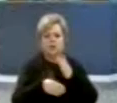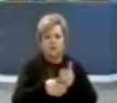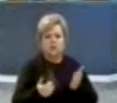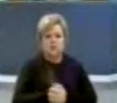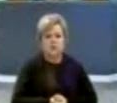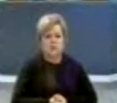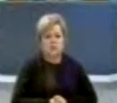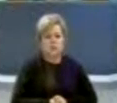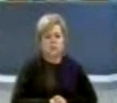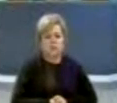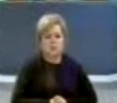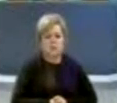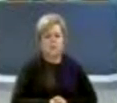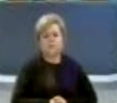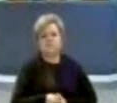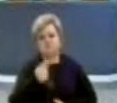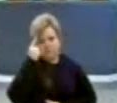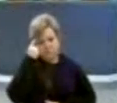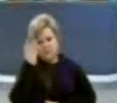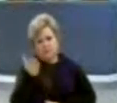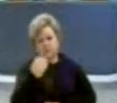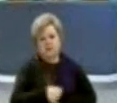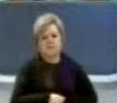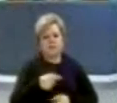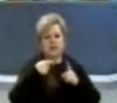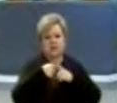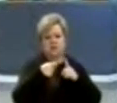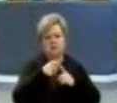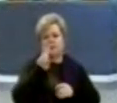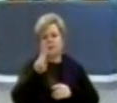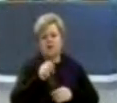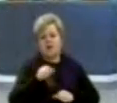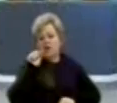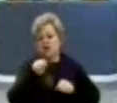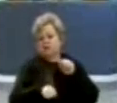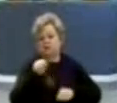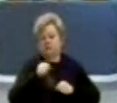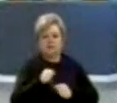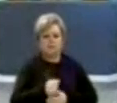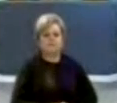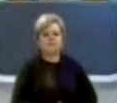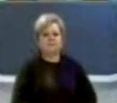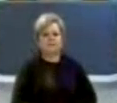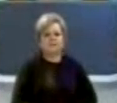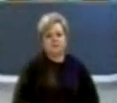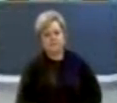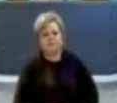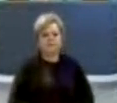kështu. Ose këtë punë ka mujt me kryer edhe Kadri Veseli, i cili e kemi pasur që ka një aftësi të konsiderueshme në këtë drejtim.